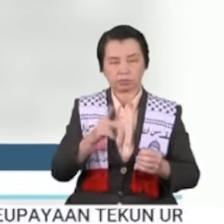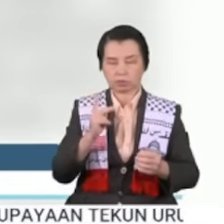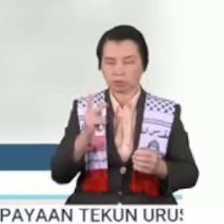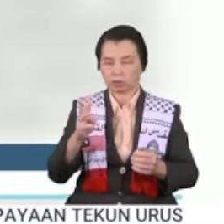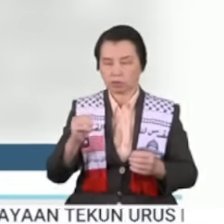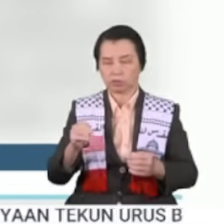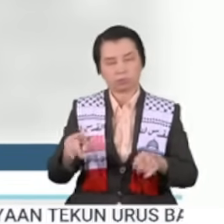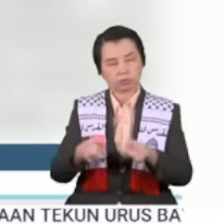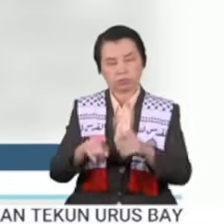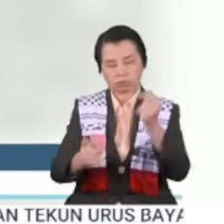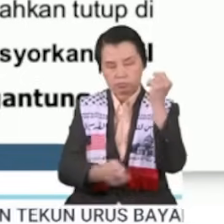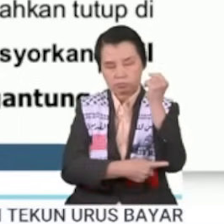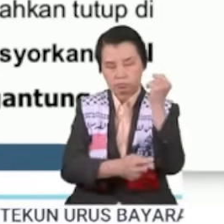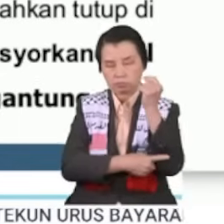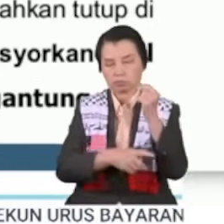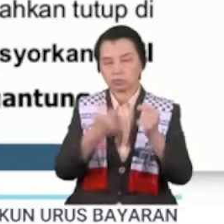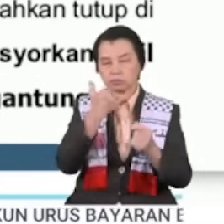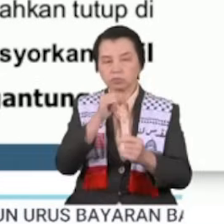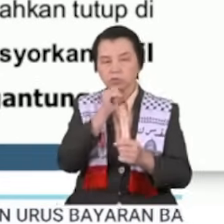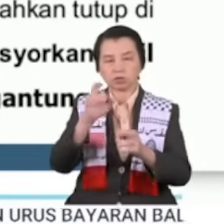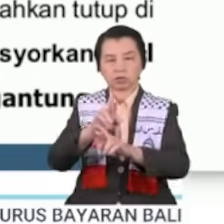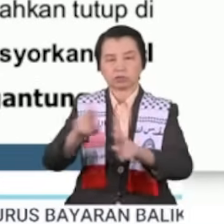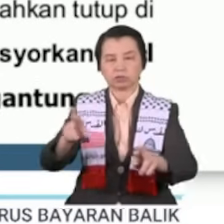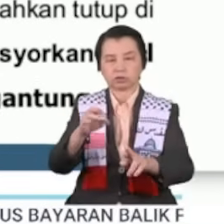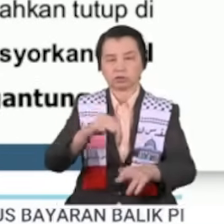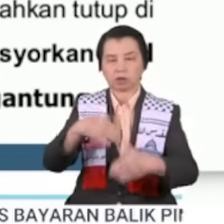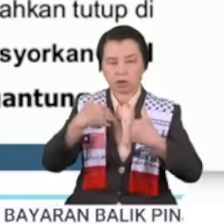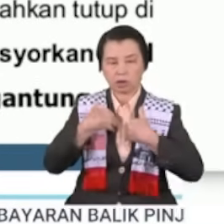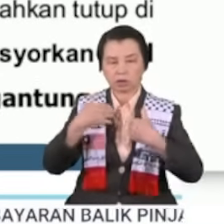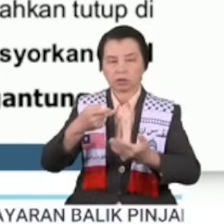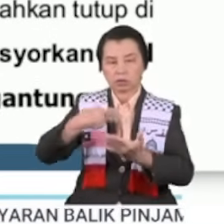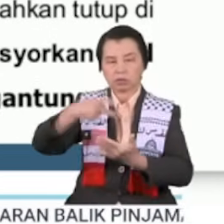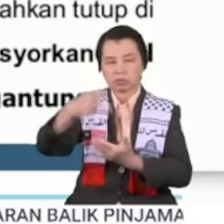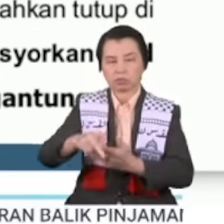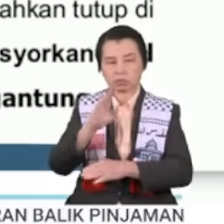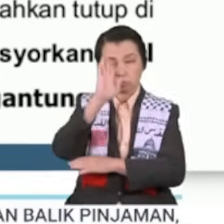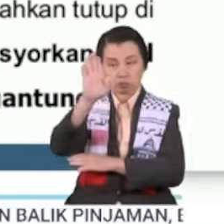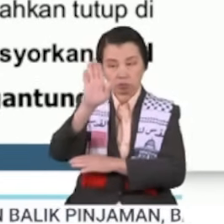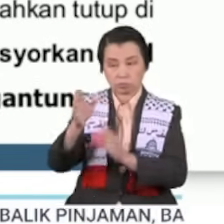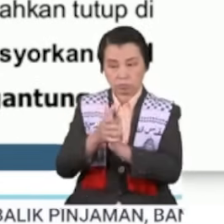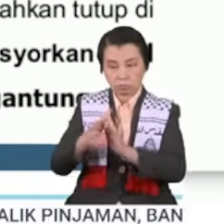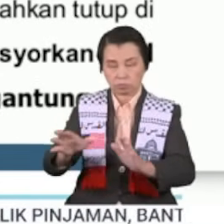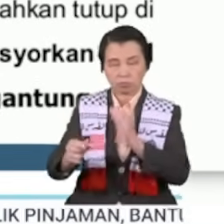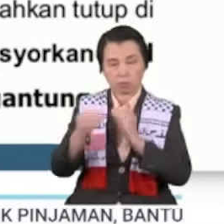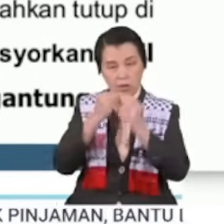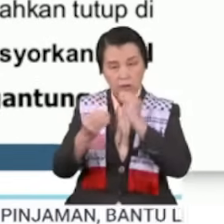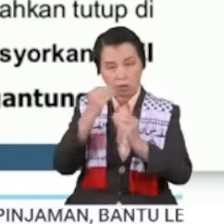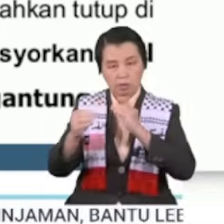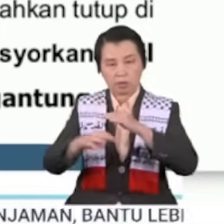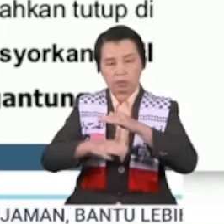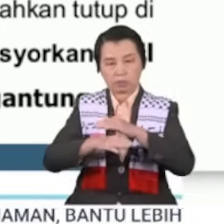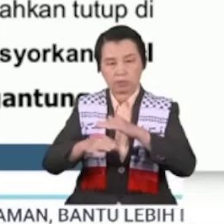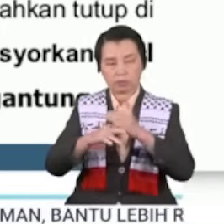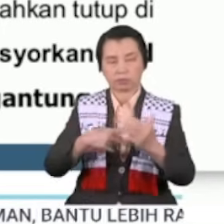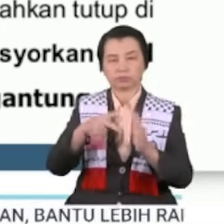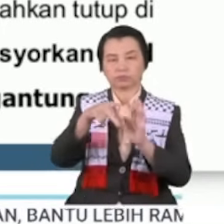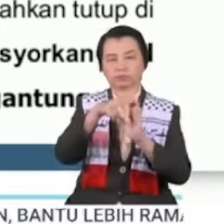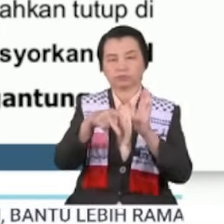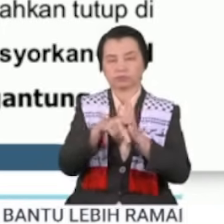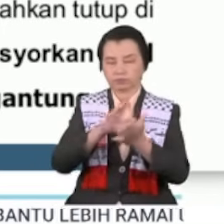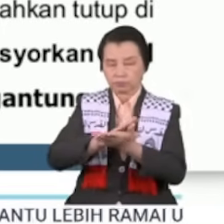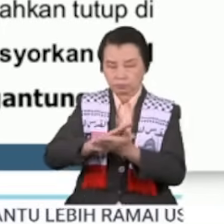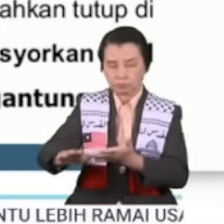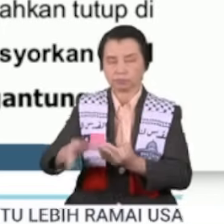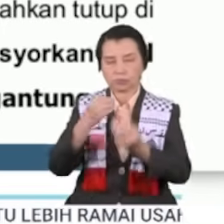turut mengeluarkan kompaun bagi kesalahan tidak menyedia dan mengadakan program jaminan keselamatan makanan di bawah peraturan-peraturan